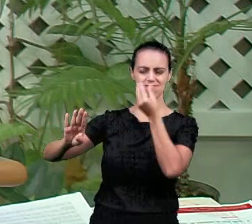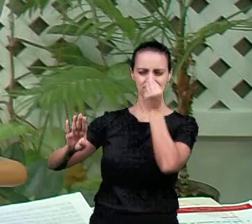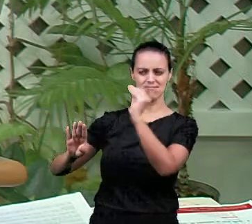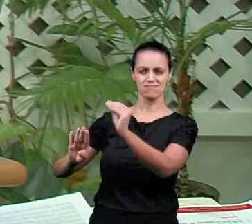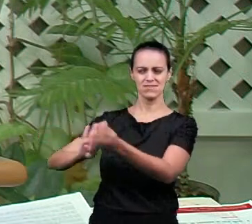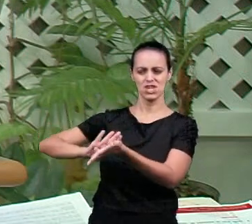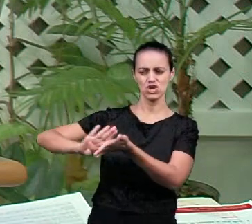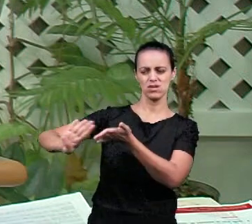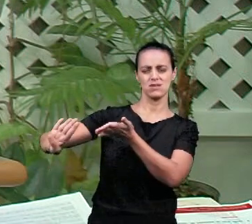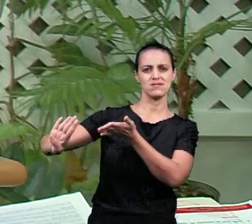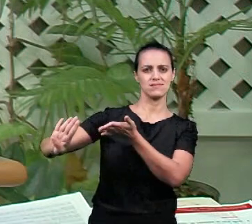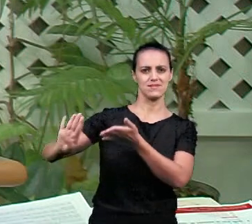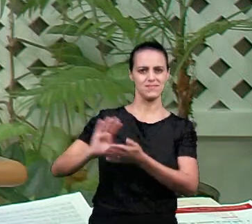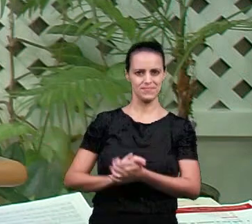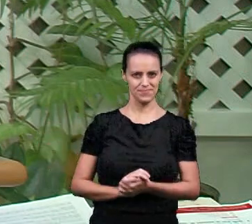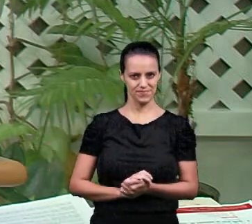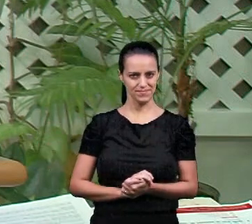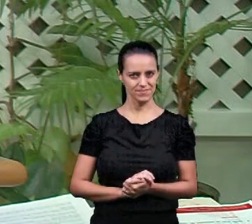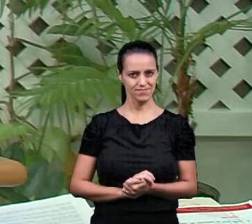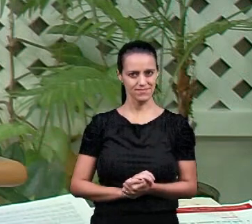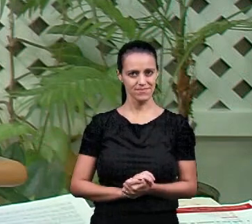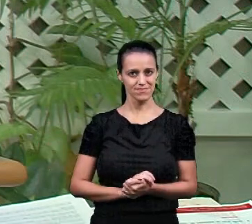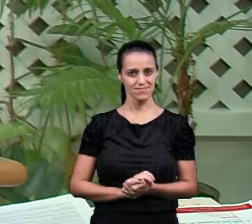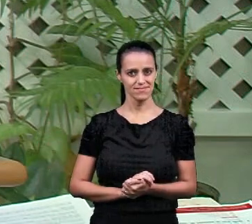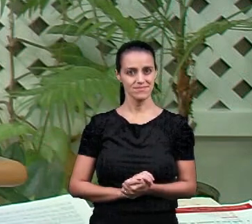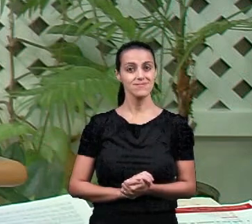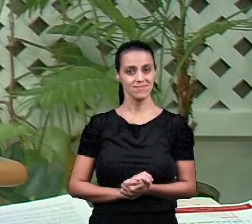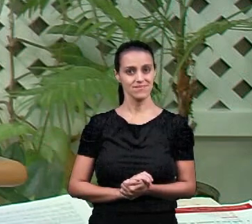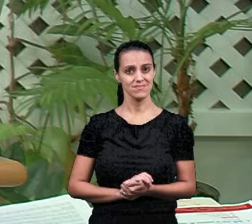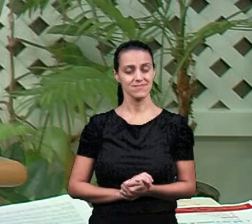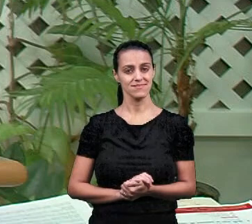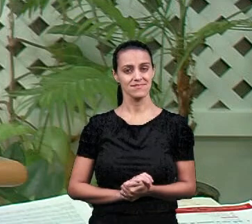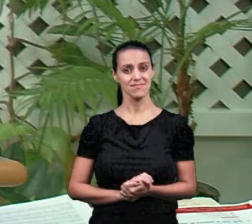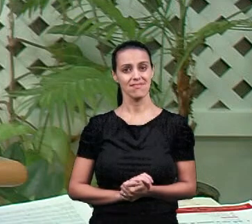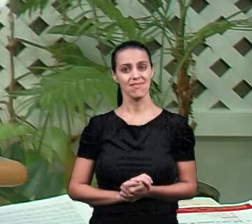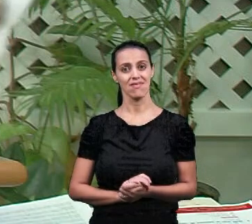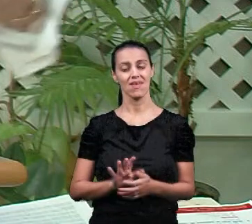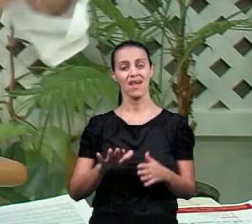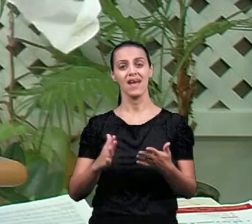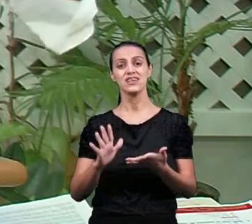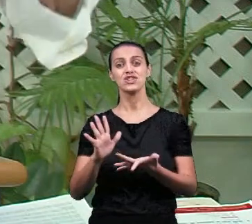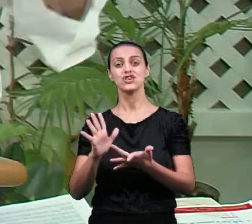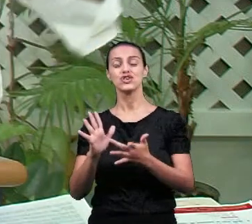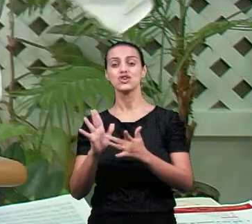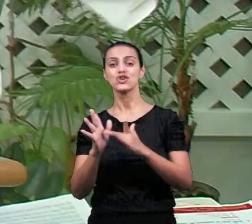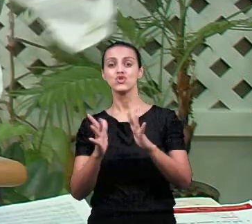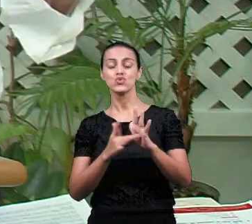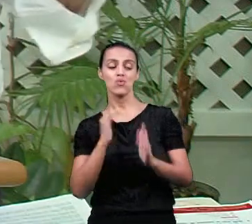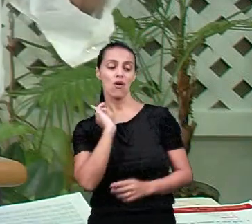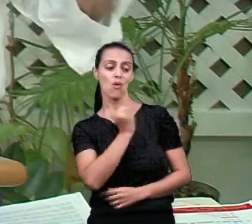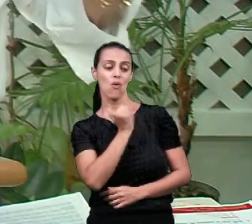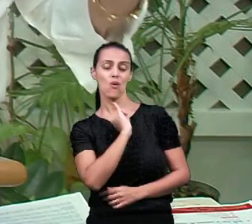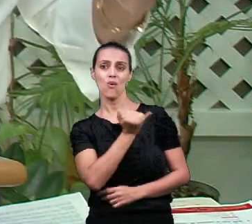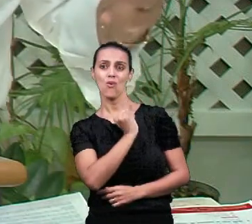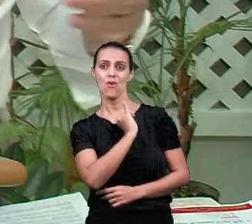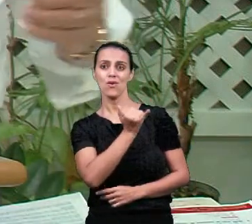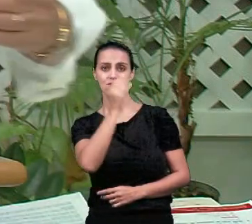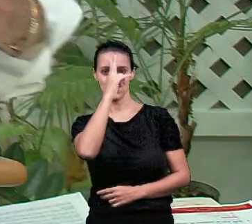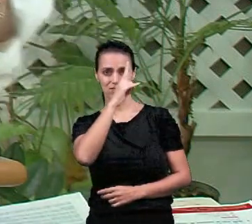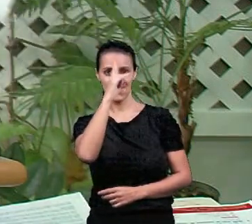que quand Jésus il fait référence au sujet, il parle